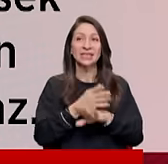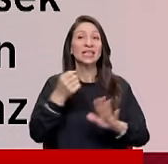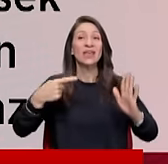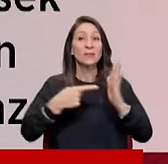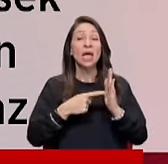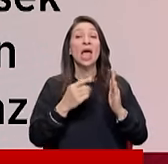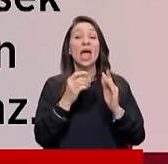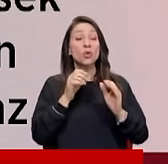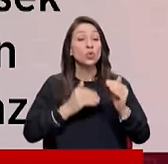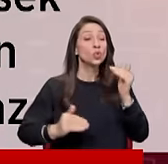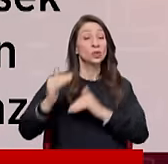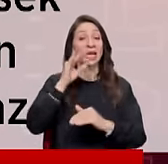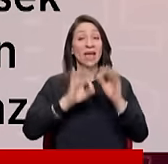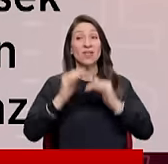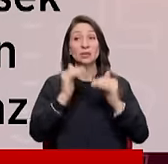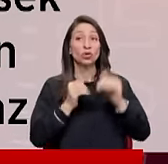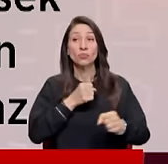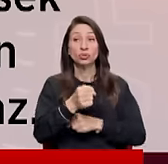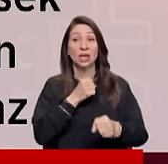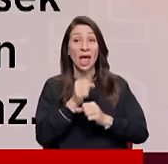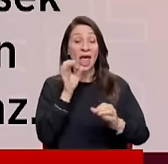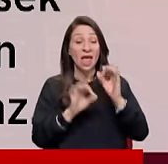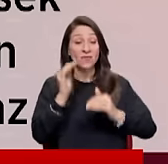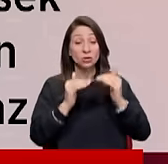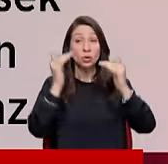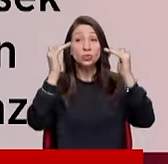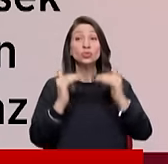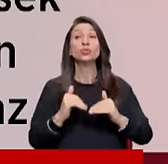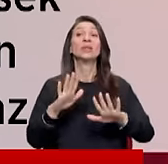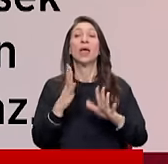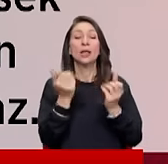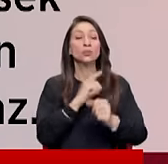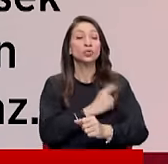esas hedefimiz yüksek enflasyonla mücadele. Enflasyon